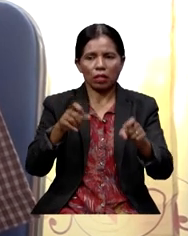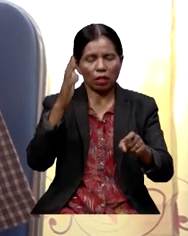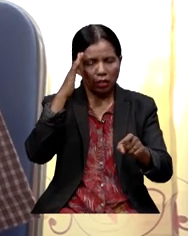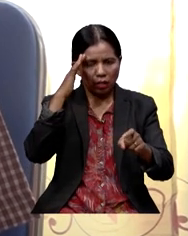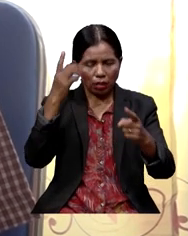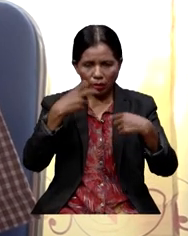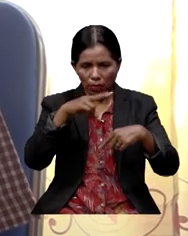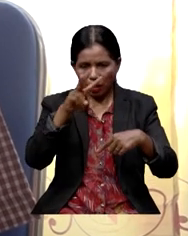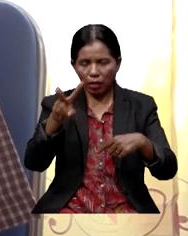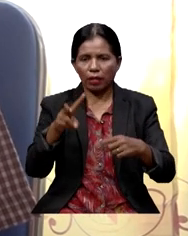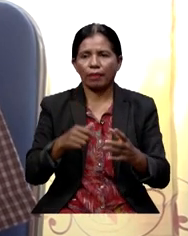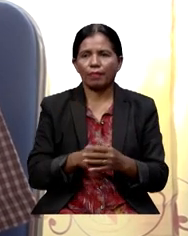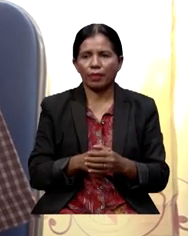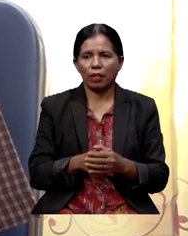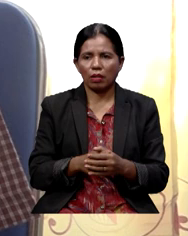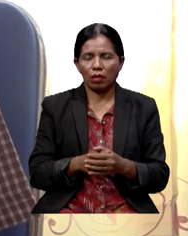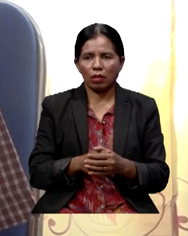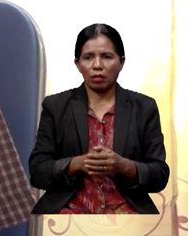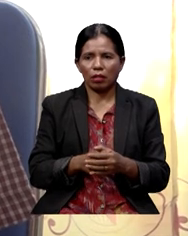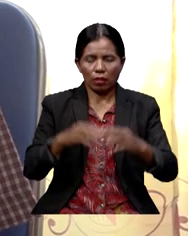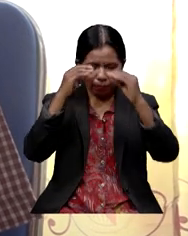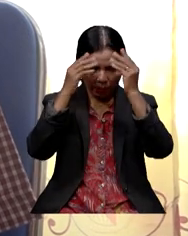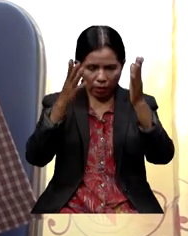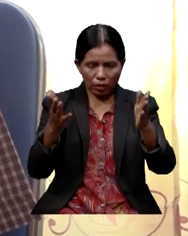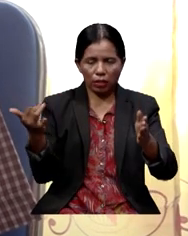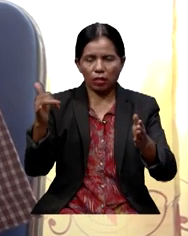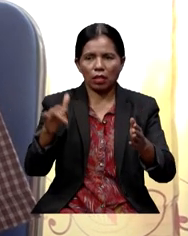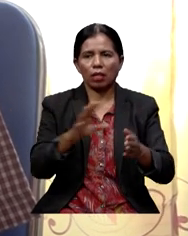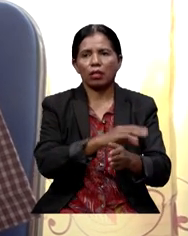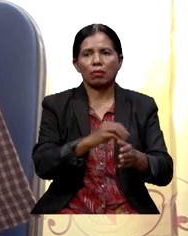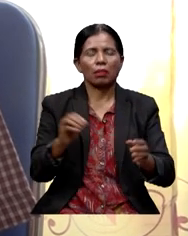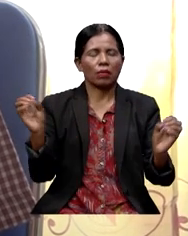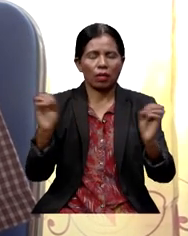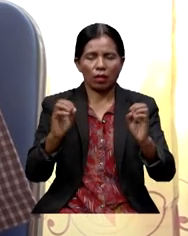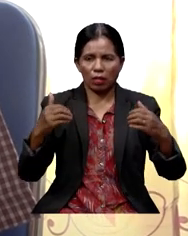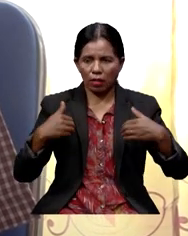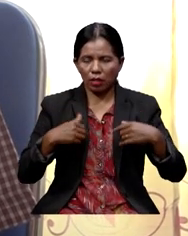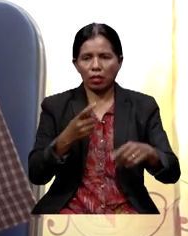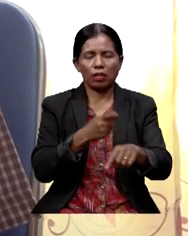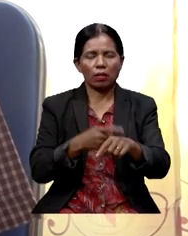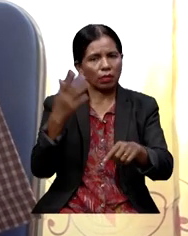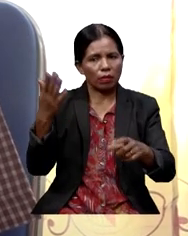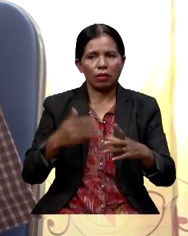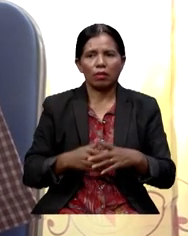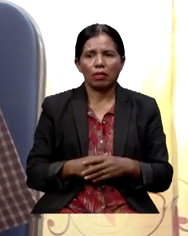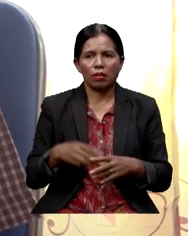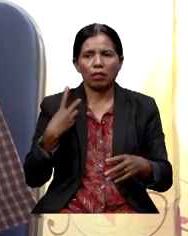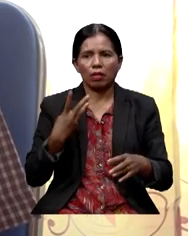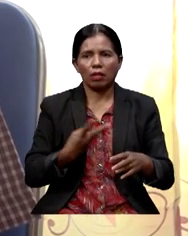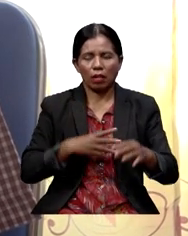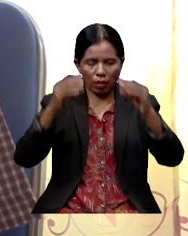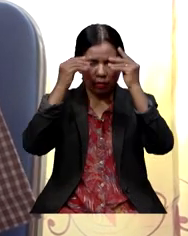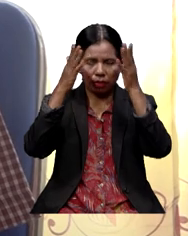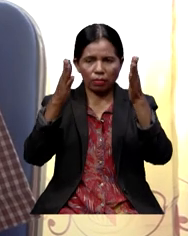para aretok de verifica tok de prosurti ira ne bemak minus ia momento na bavane ami be prosur